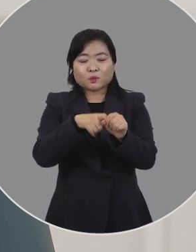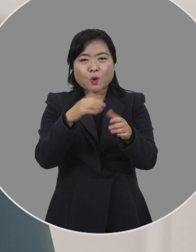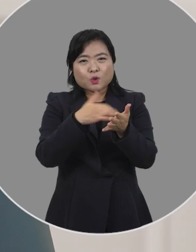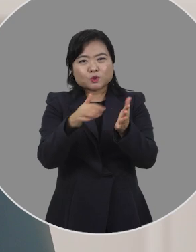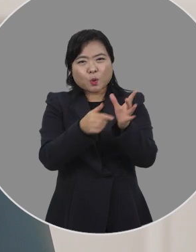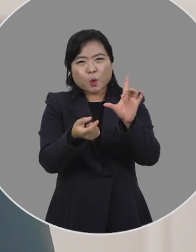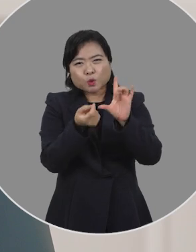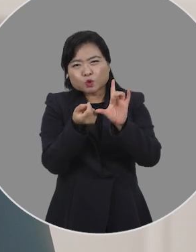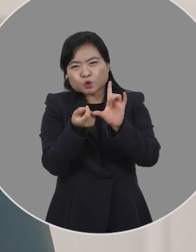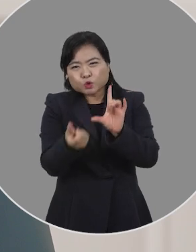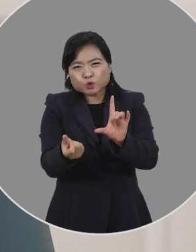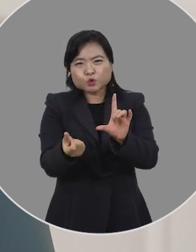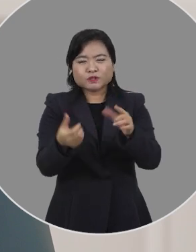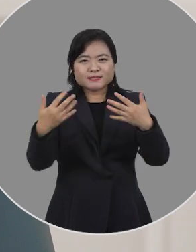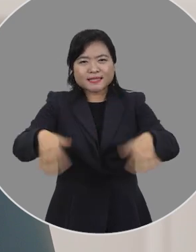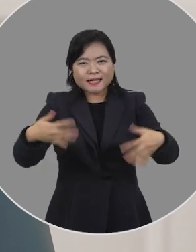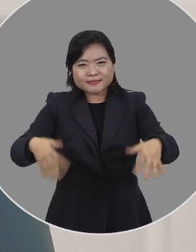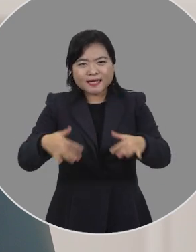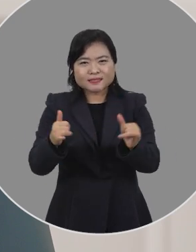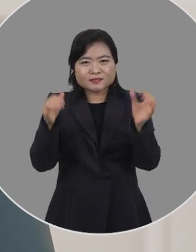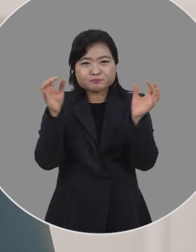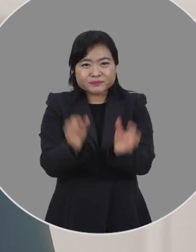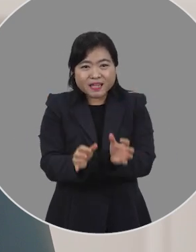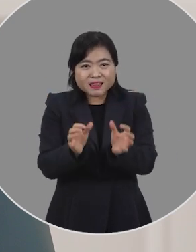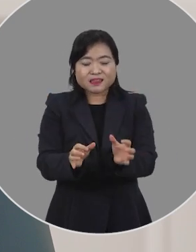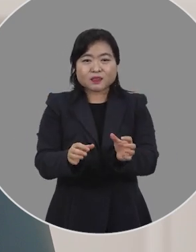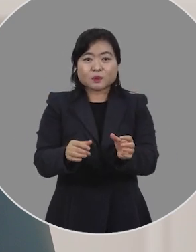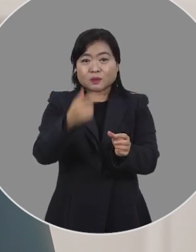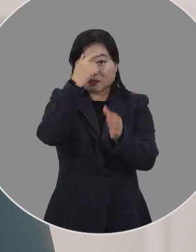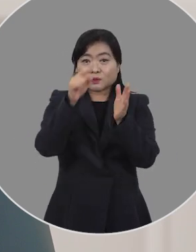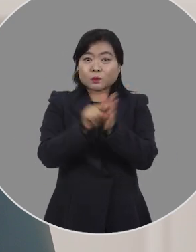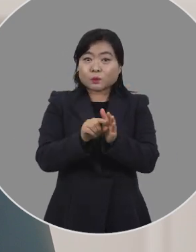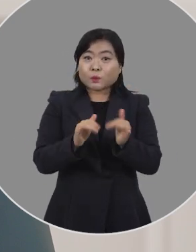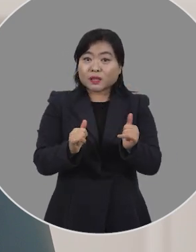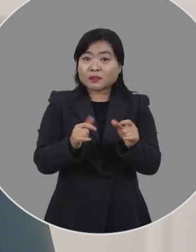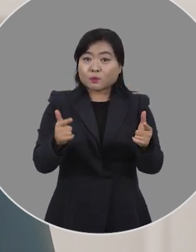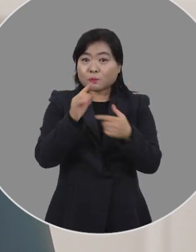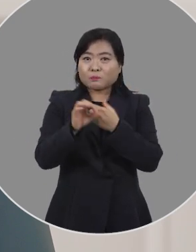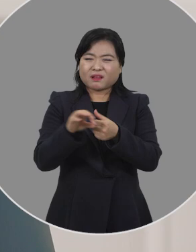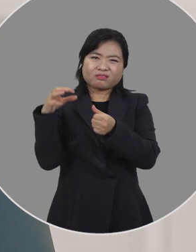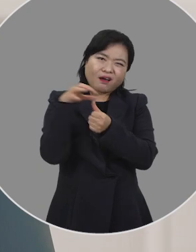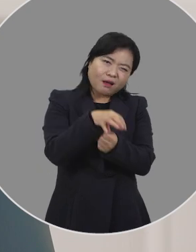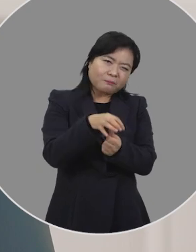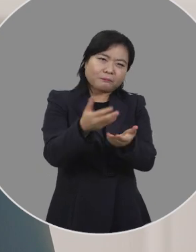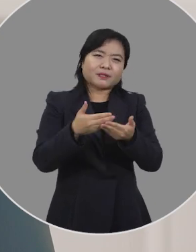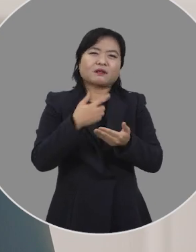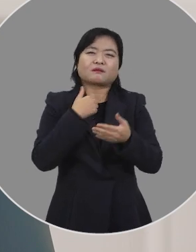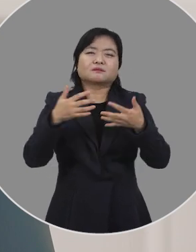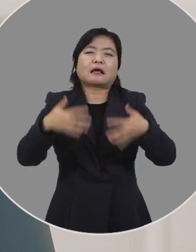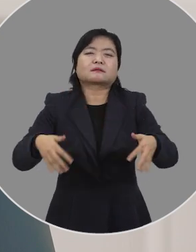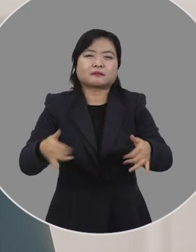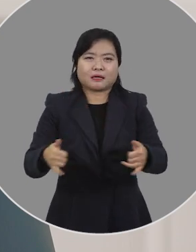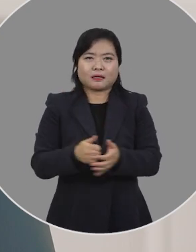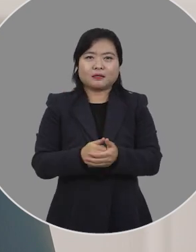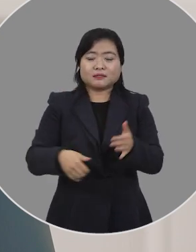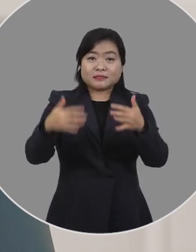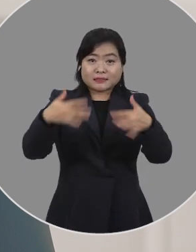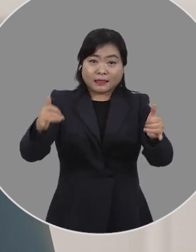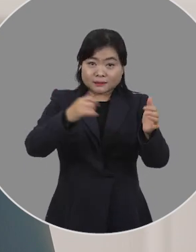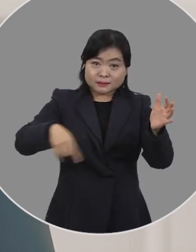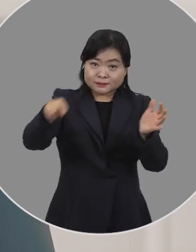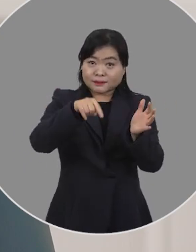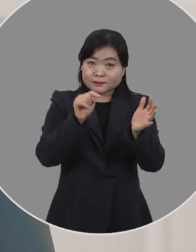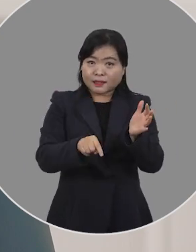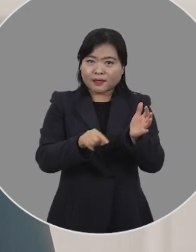소수인 집단, 약자 집단 그 다음에 개신교도 한때 탄압받던 약자였거든요. 요